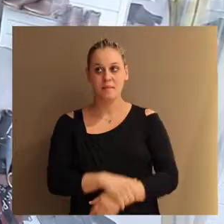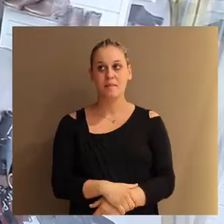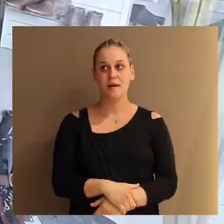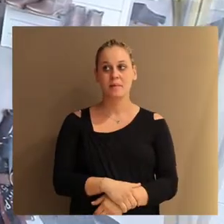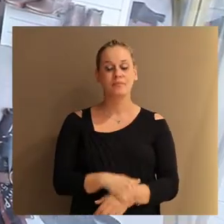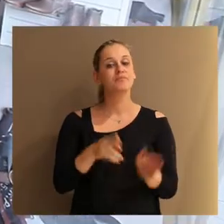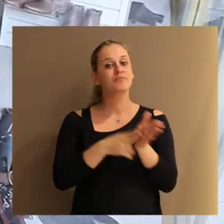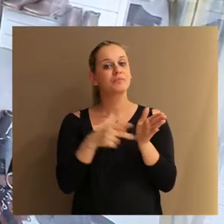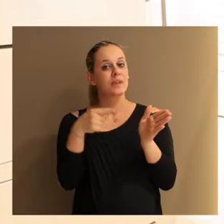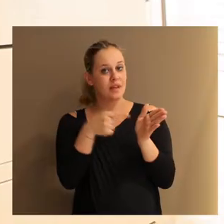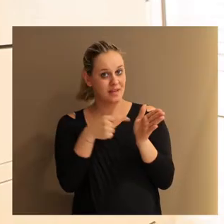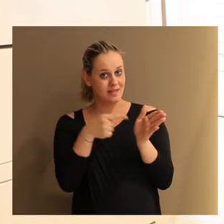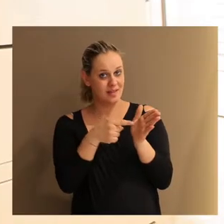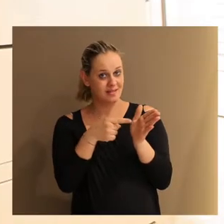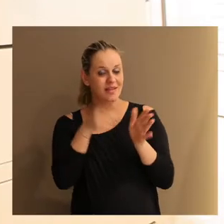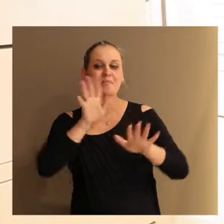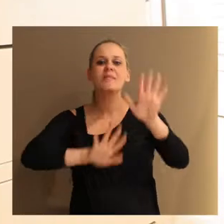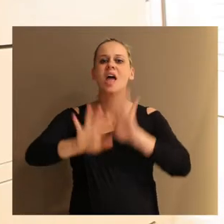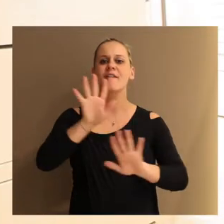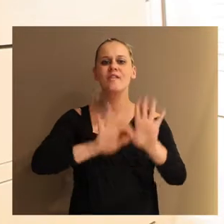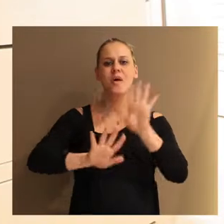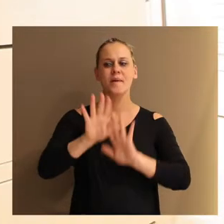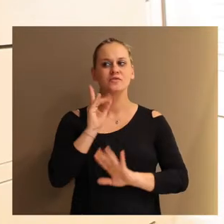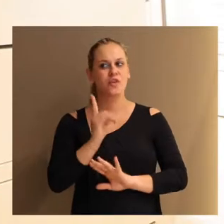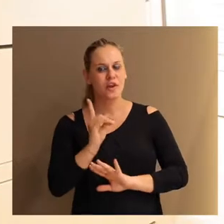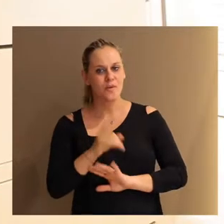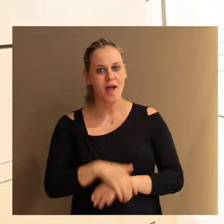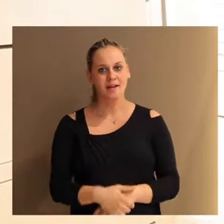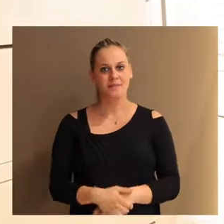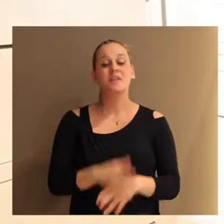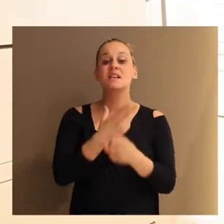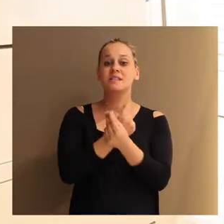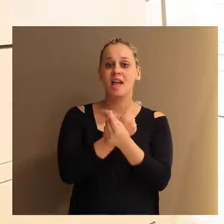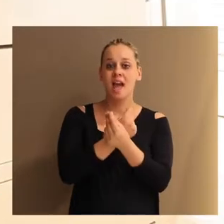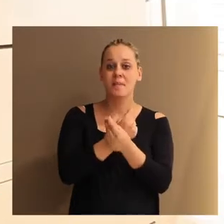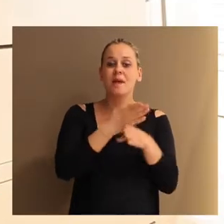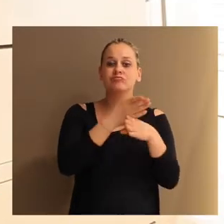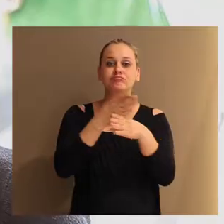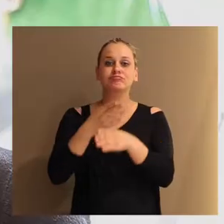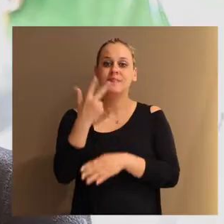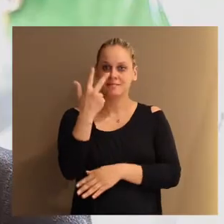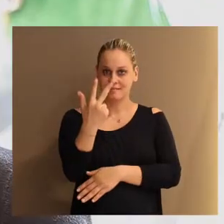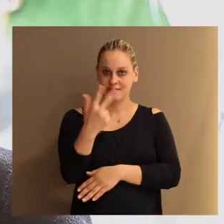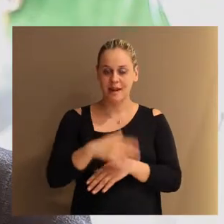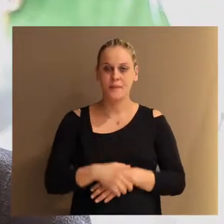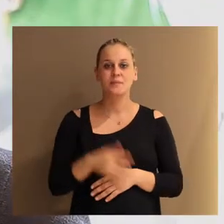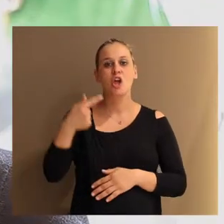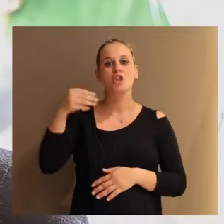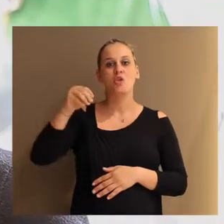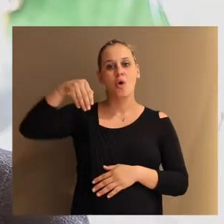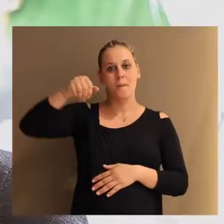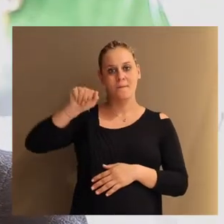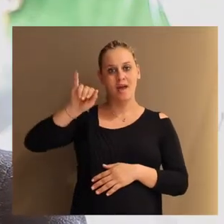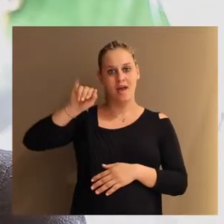composizione. Vediamo che informazioni troviamo. La scarpa è composta da tre parti: la tomaia, che